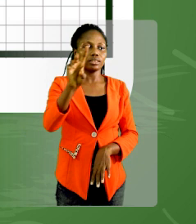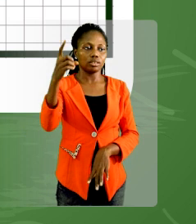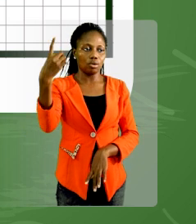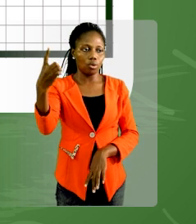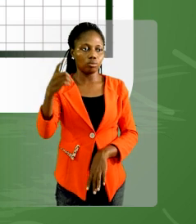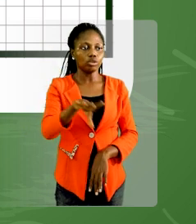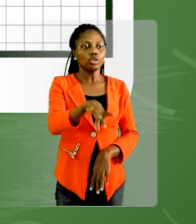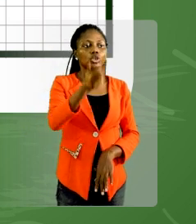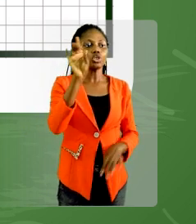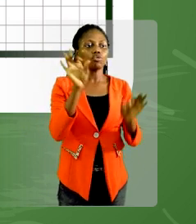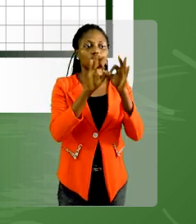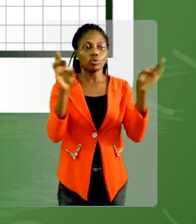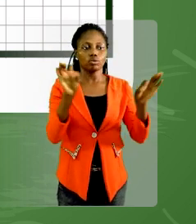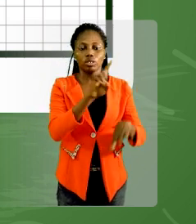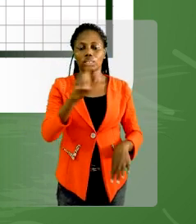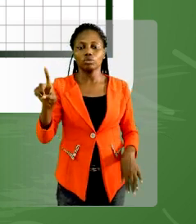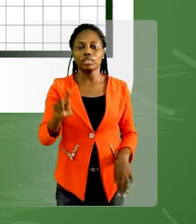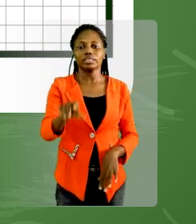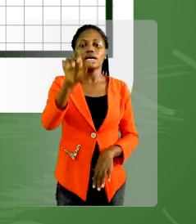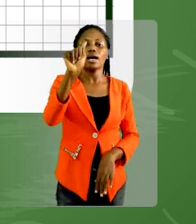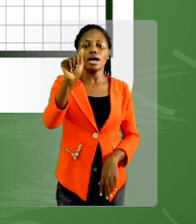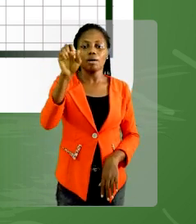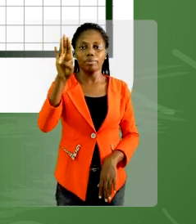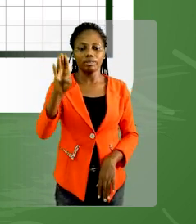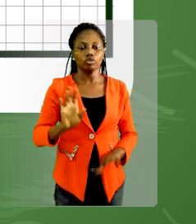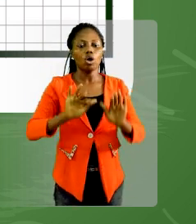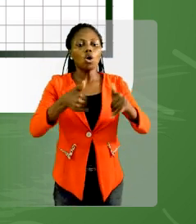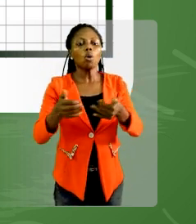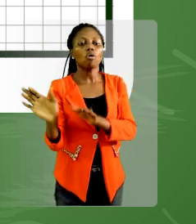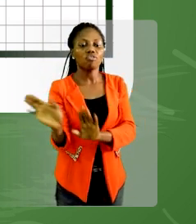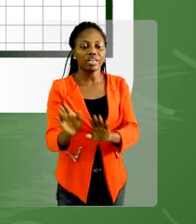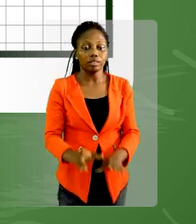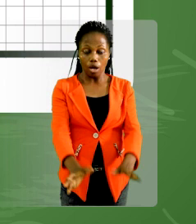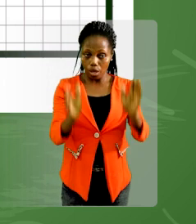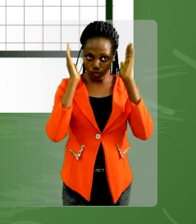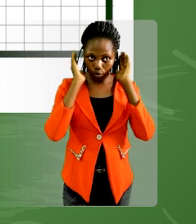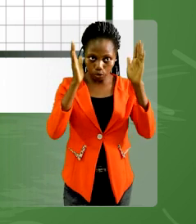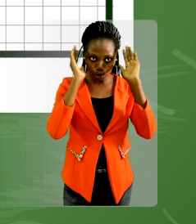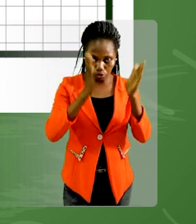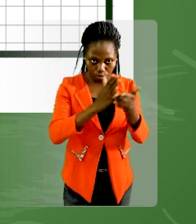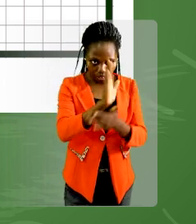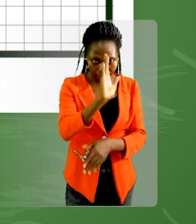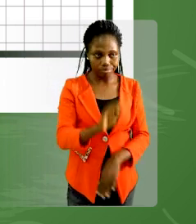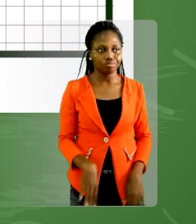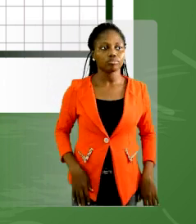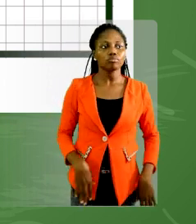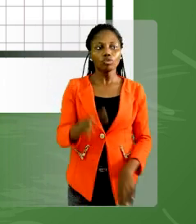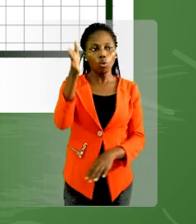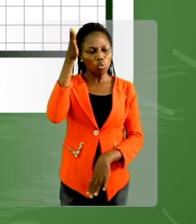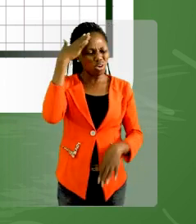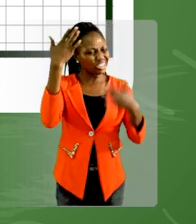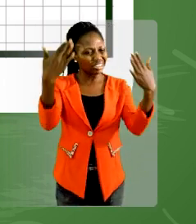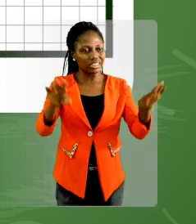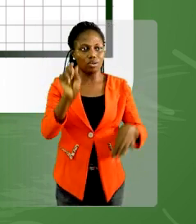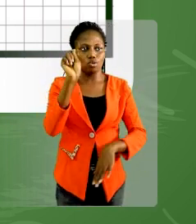Donc, comment procède-t-on? Nous allons voir en solution. Considérons un point M du plan